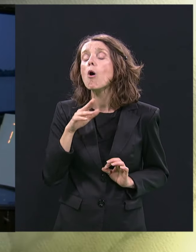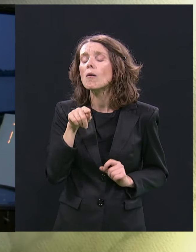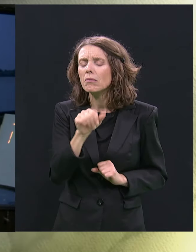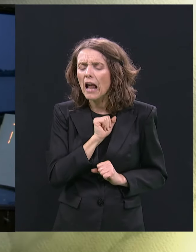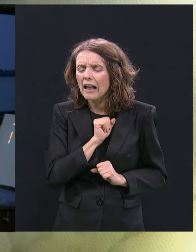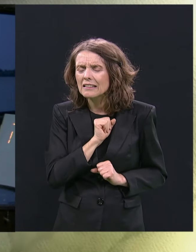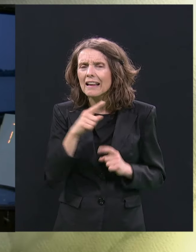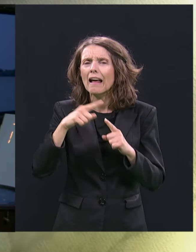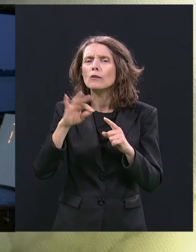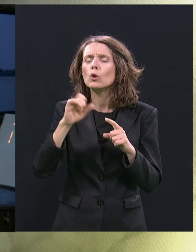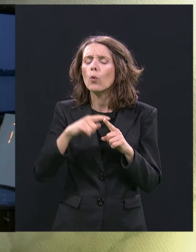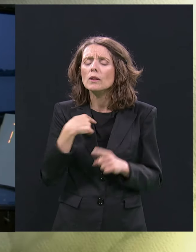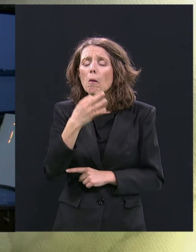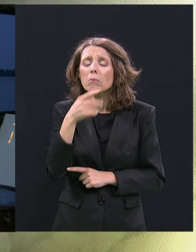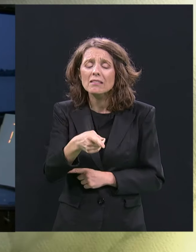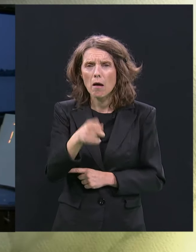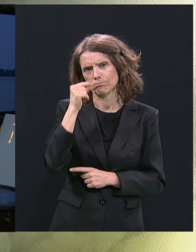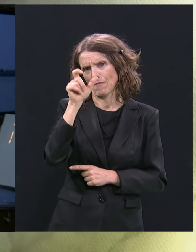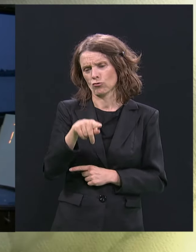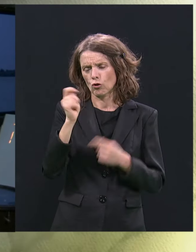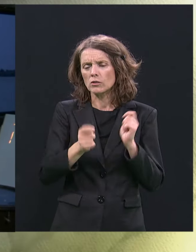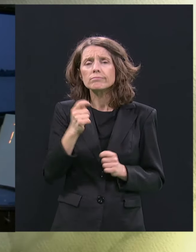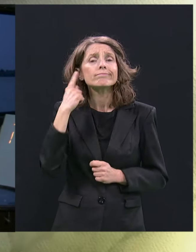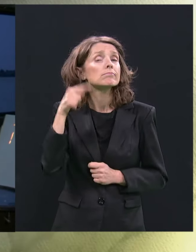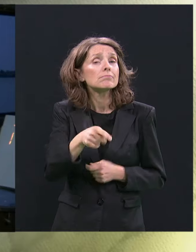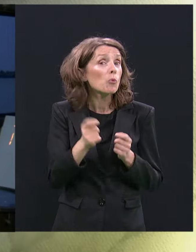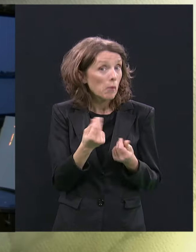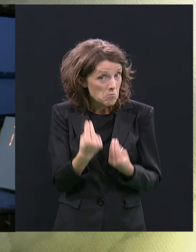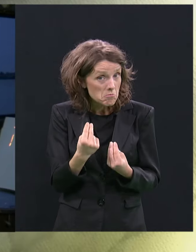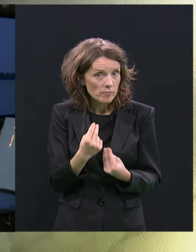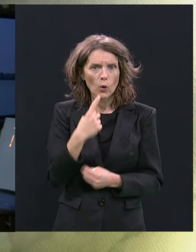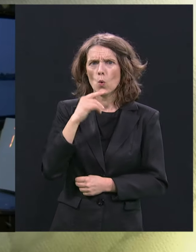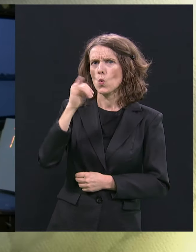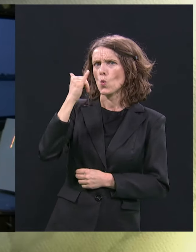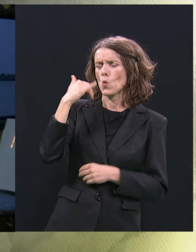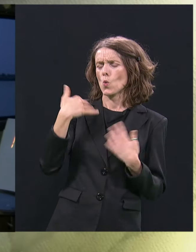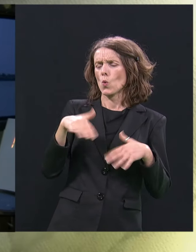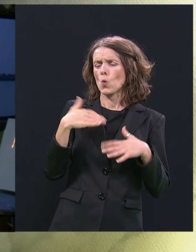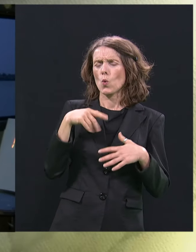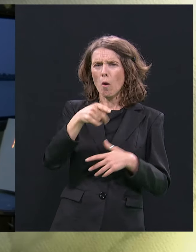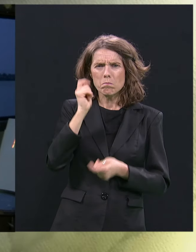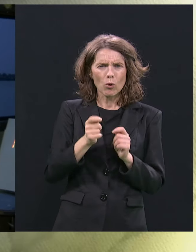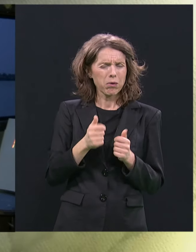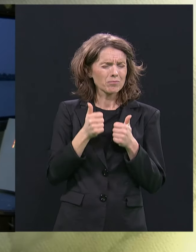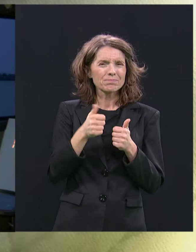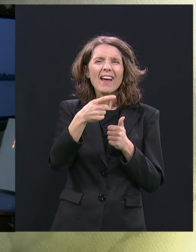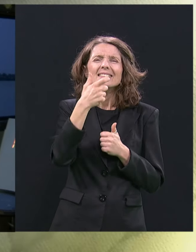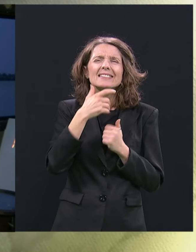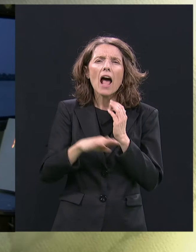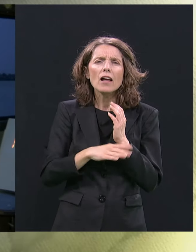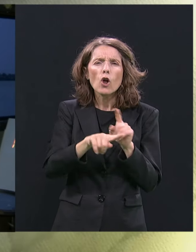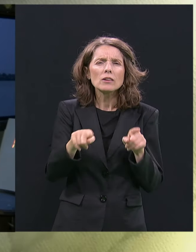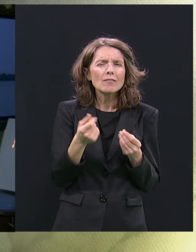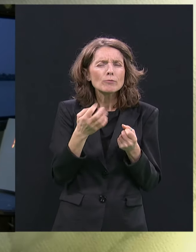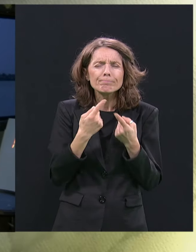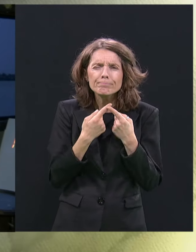Truta šta kaže za ove bubnjeve? Gospodine Žule, bubanj je fantastičan. Ovo drvo je posebno, ona daje jedan lep